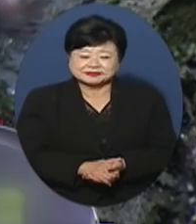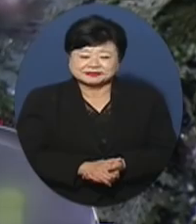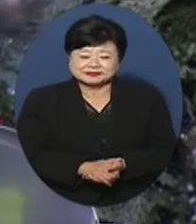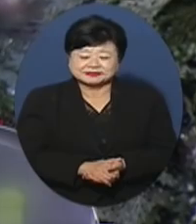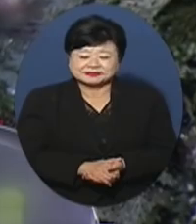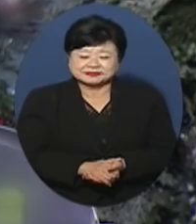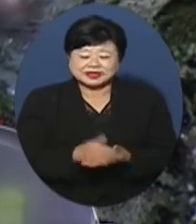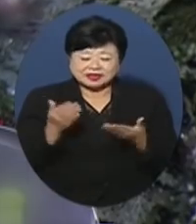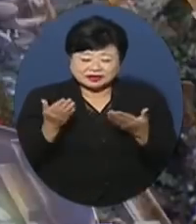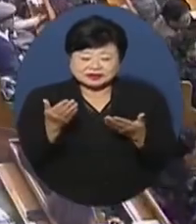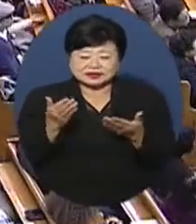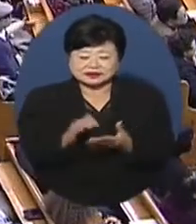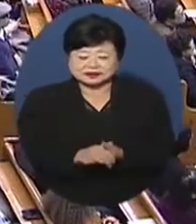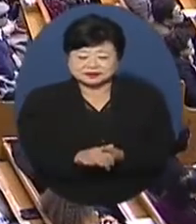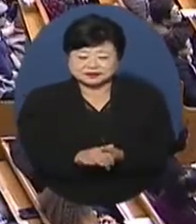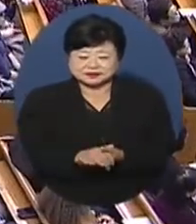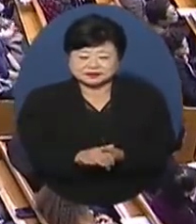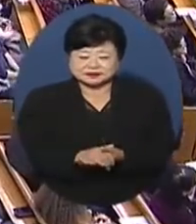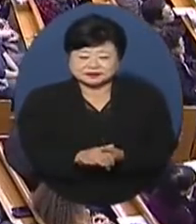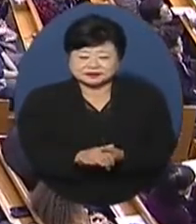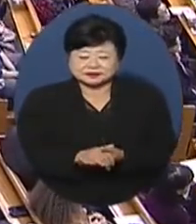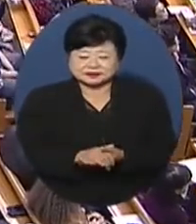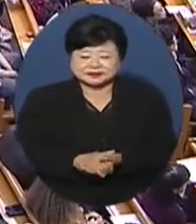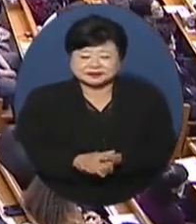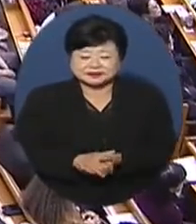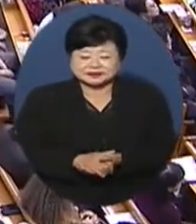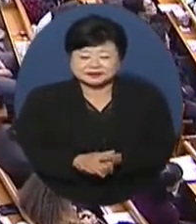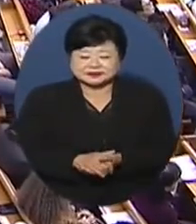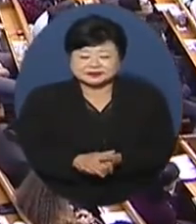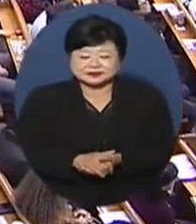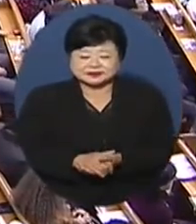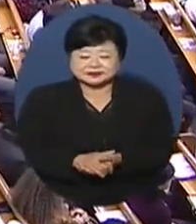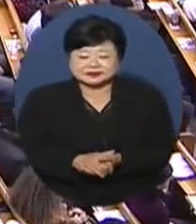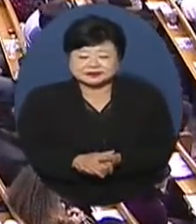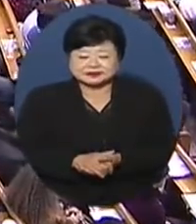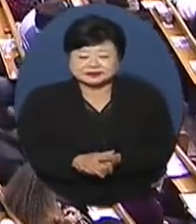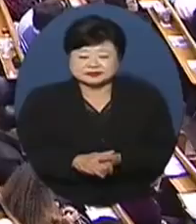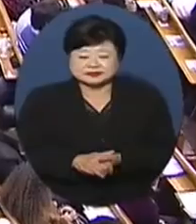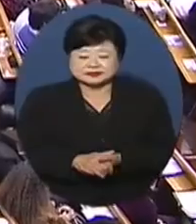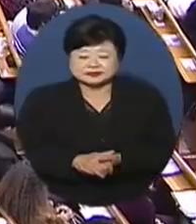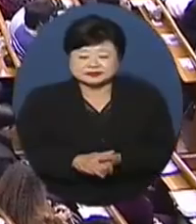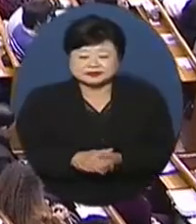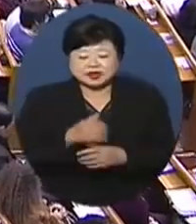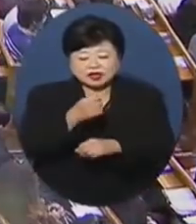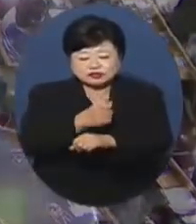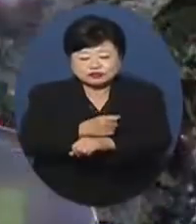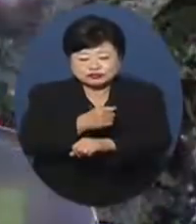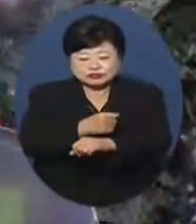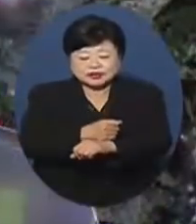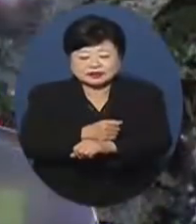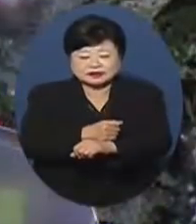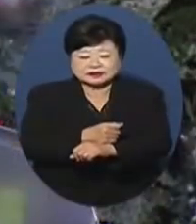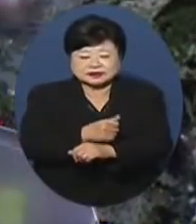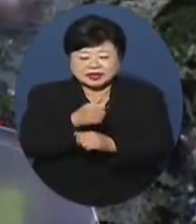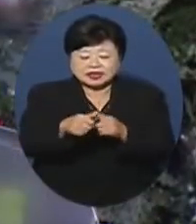역사한 모든 선지자들과 역사한 수고한